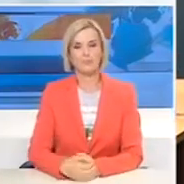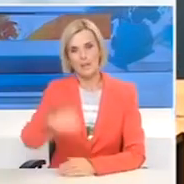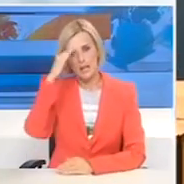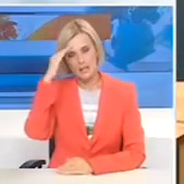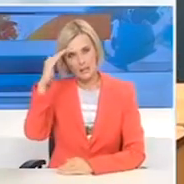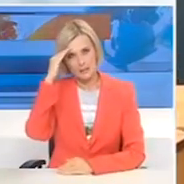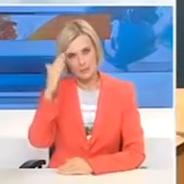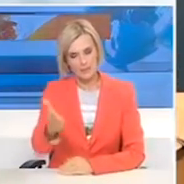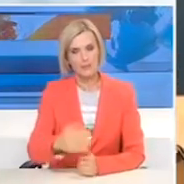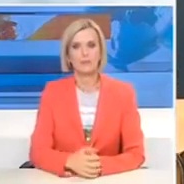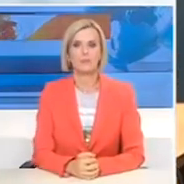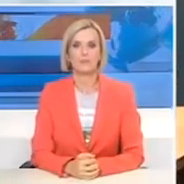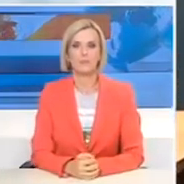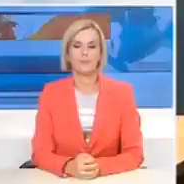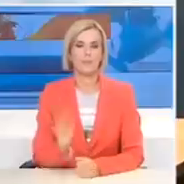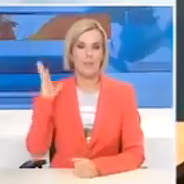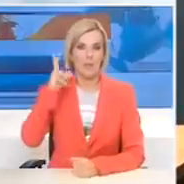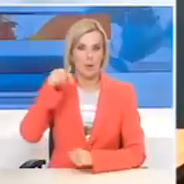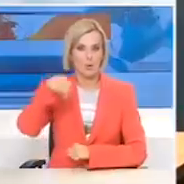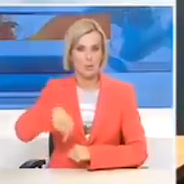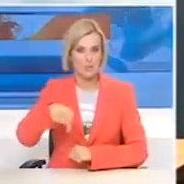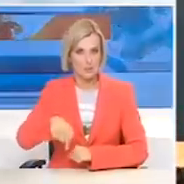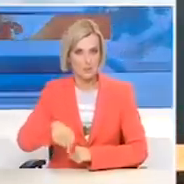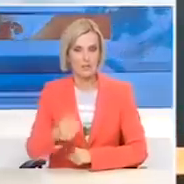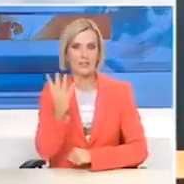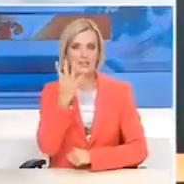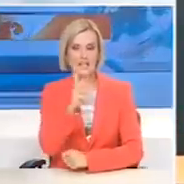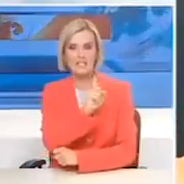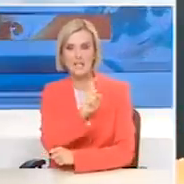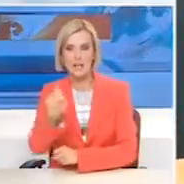Καλησπέρα σας. Έως σήμερα, περισσότερα από